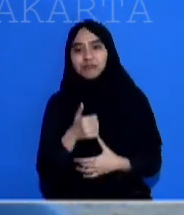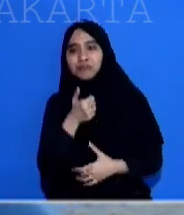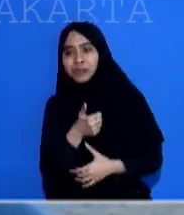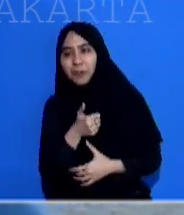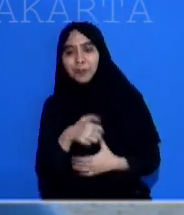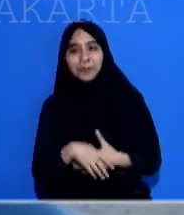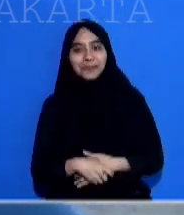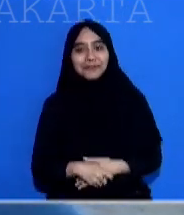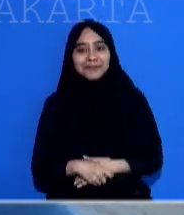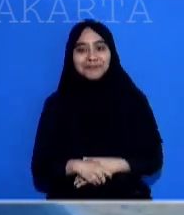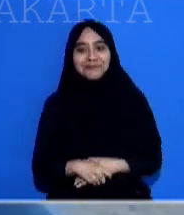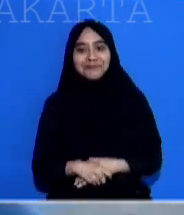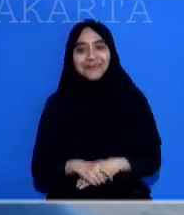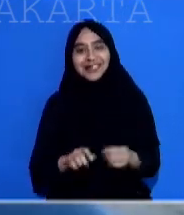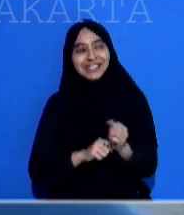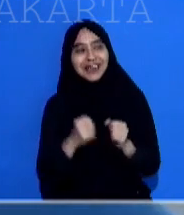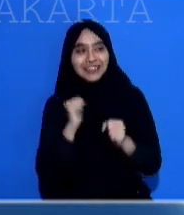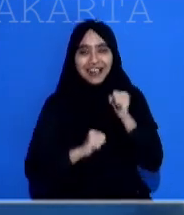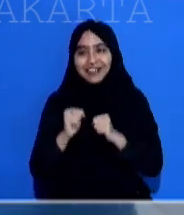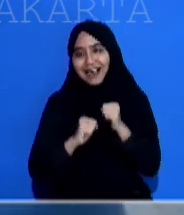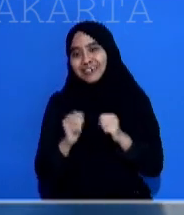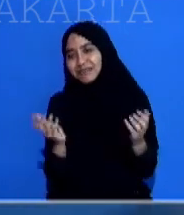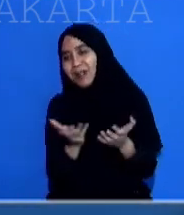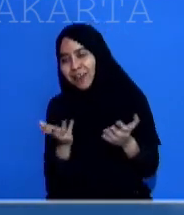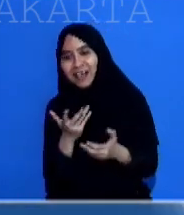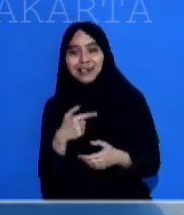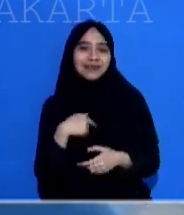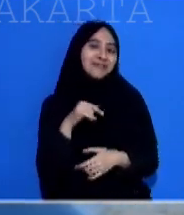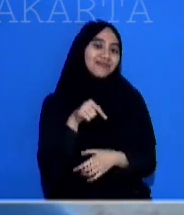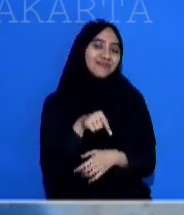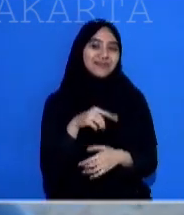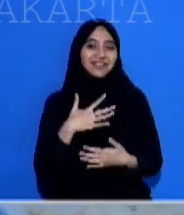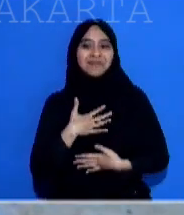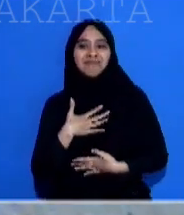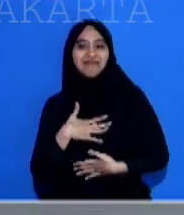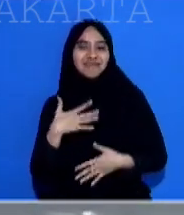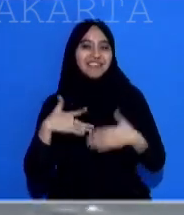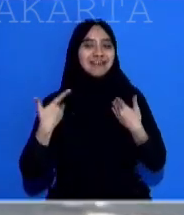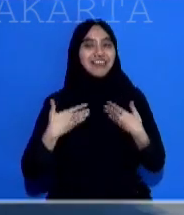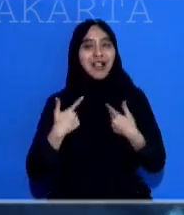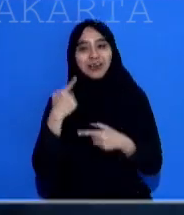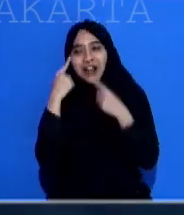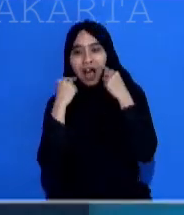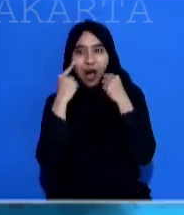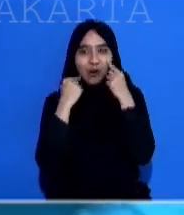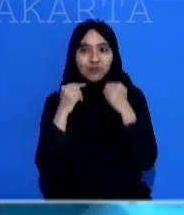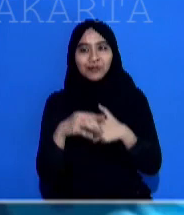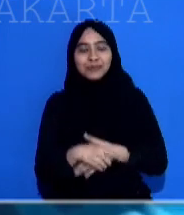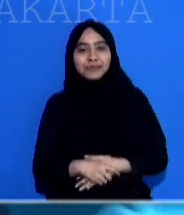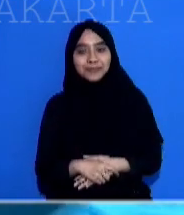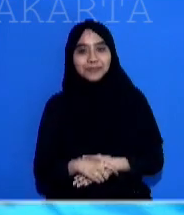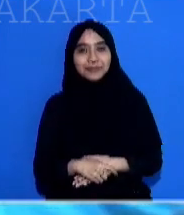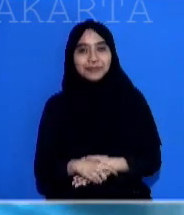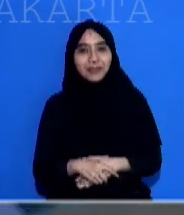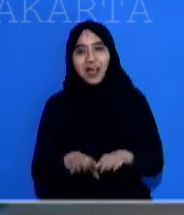pakapaknya dengan acara ini senang siap senang Pak terharu Pak sementara itu kelulusan siswa